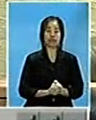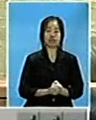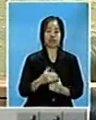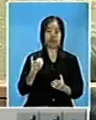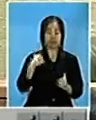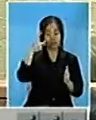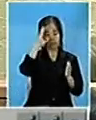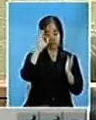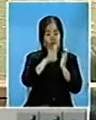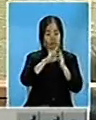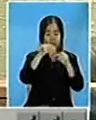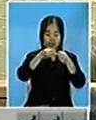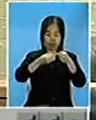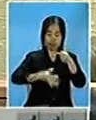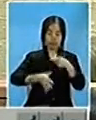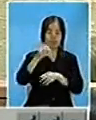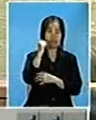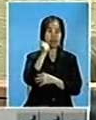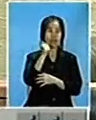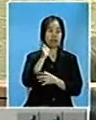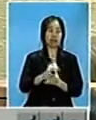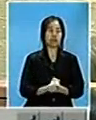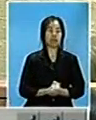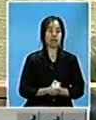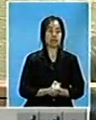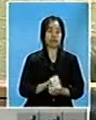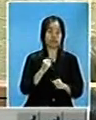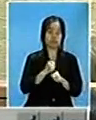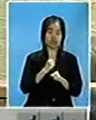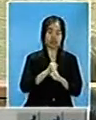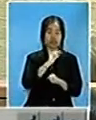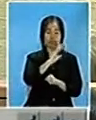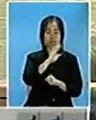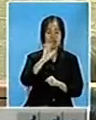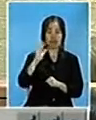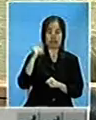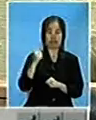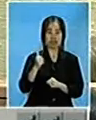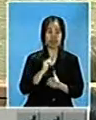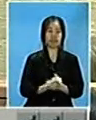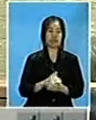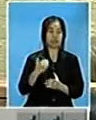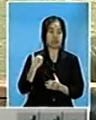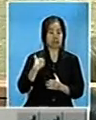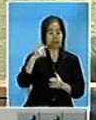มีรูปต่างๆมากมายนะครับประกอบผลงานของท่านมีรูปท่าน